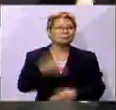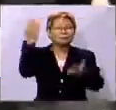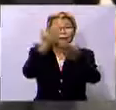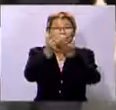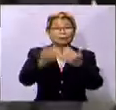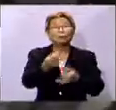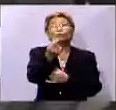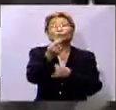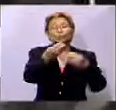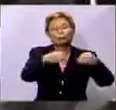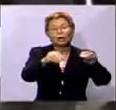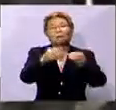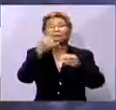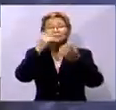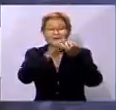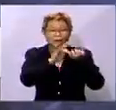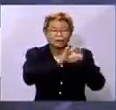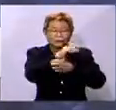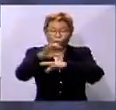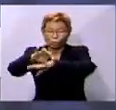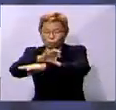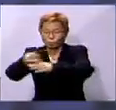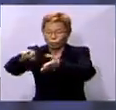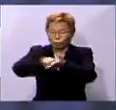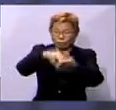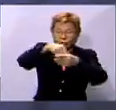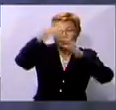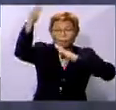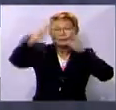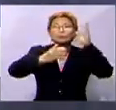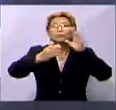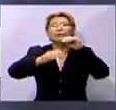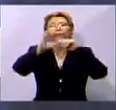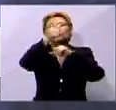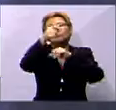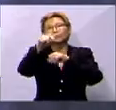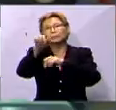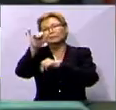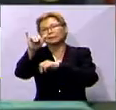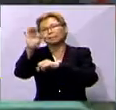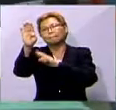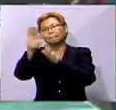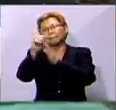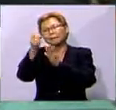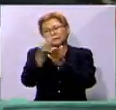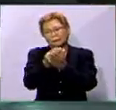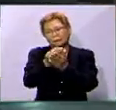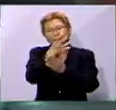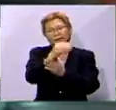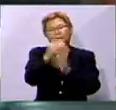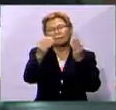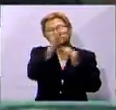Sehingga kini, nilai jualan telefon bimbit dan komputer yang direkodkan dalam negara berjumlah RM10.6 bilion